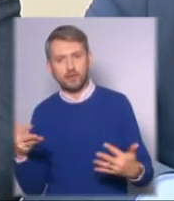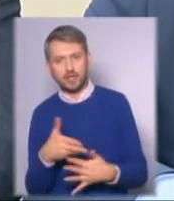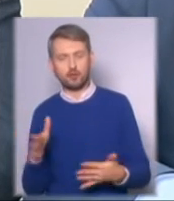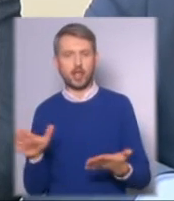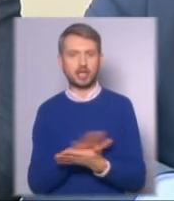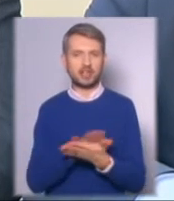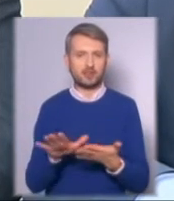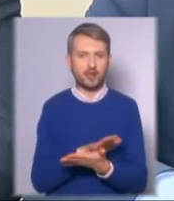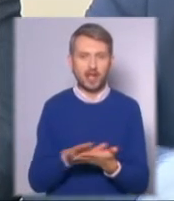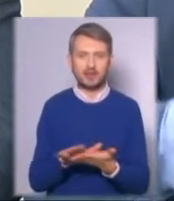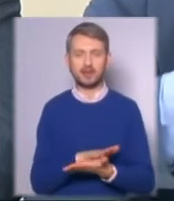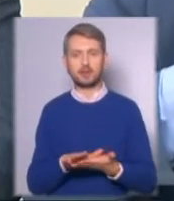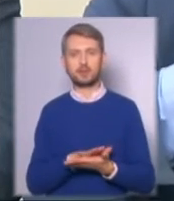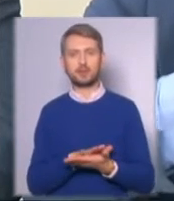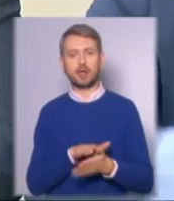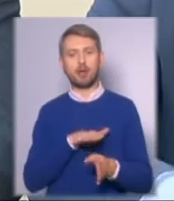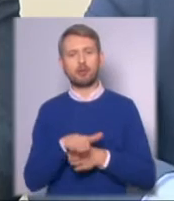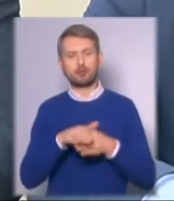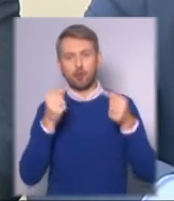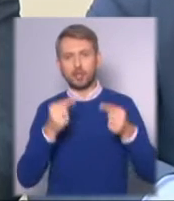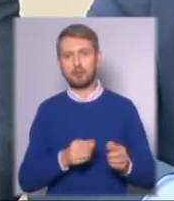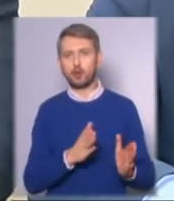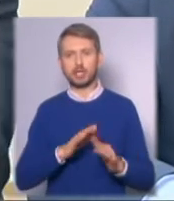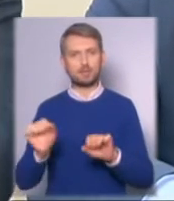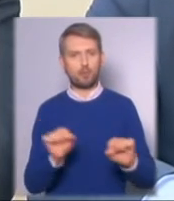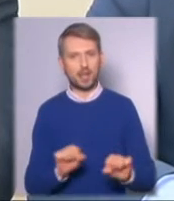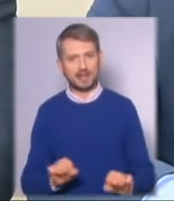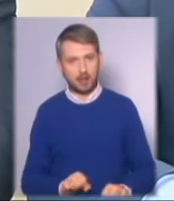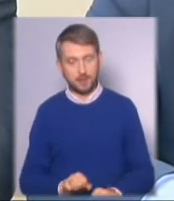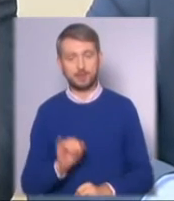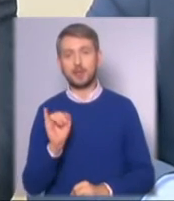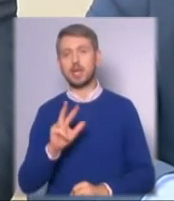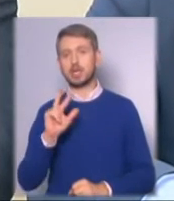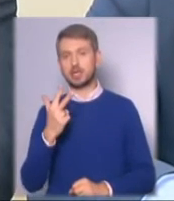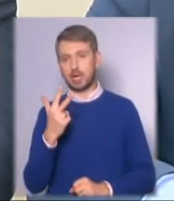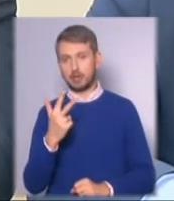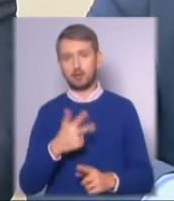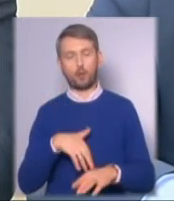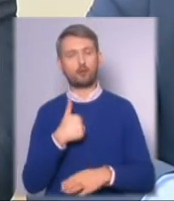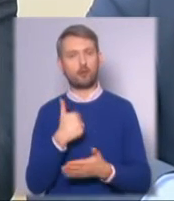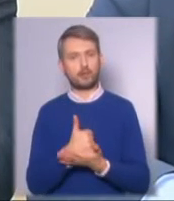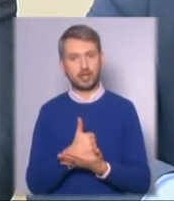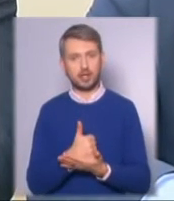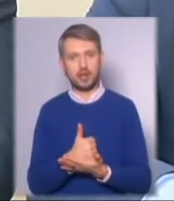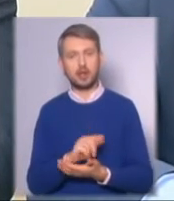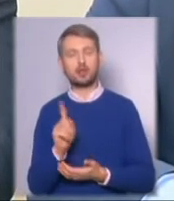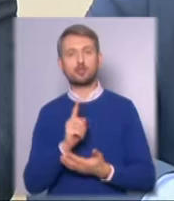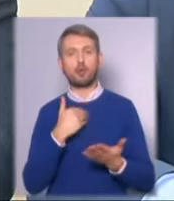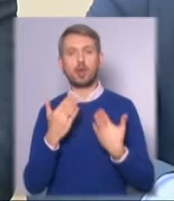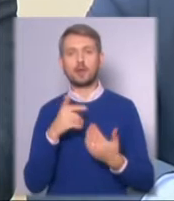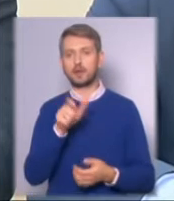дезінфекції, дотримання режиму миття. І третій пункт, це основний пункт, це що касається